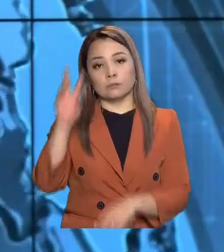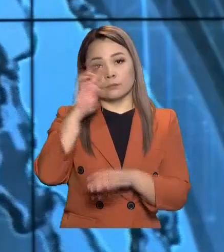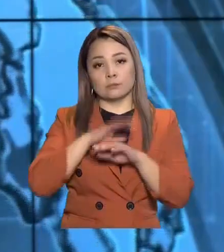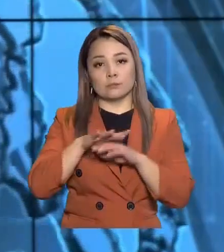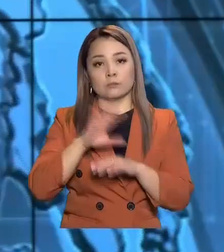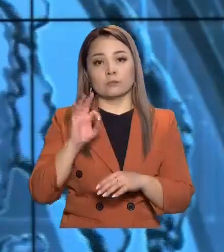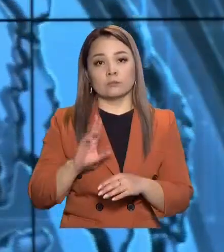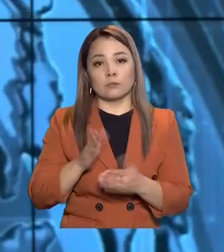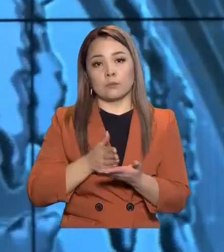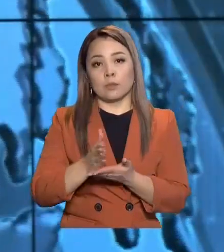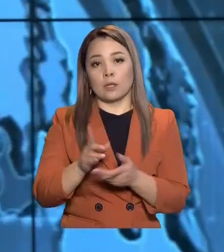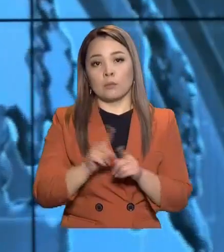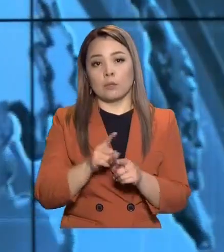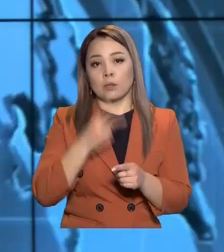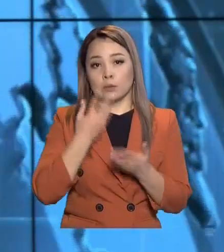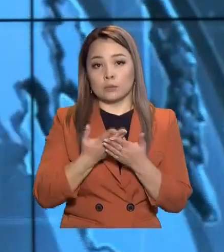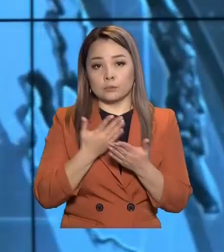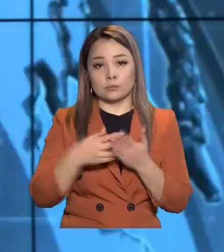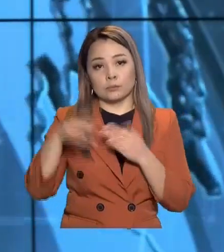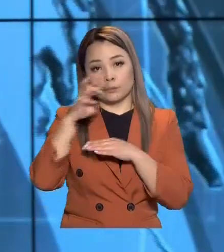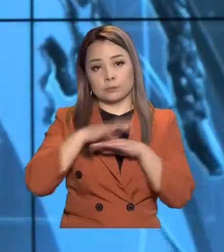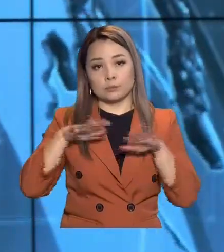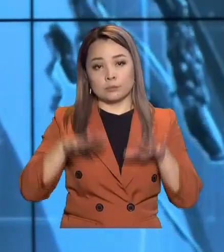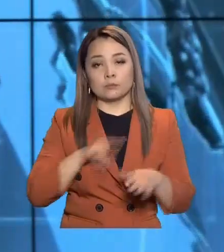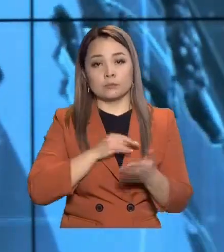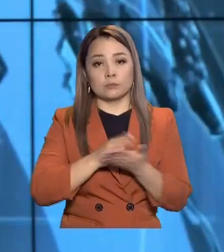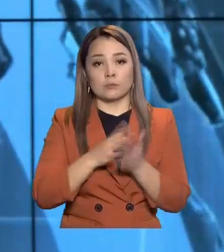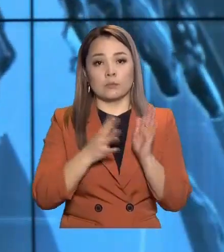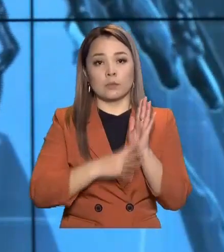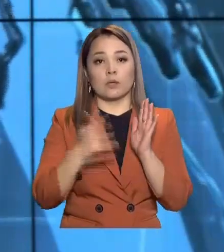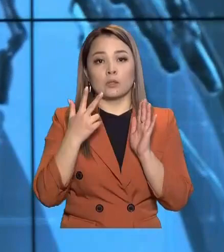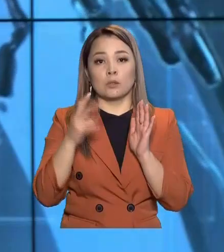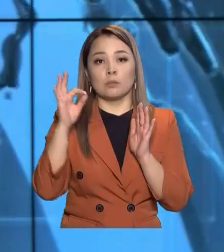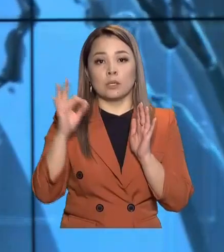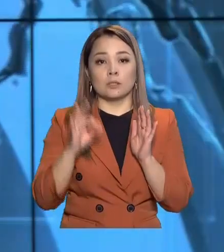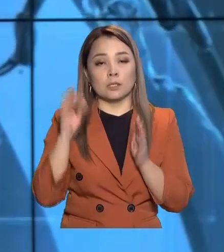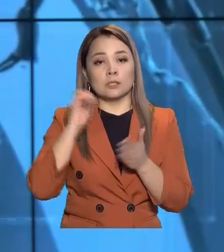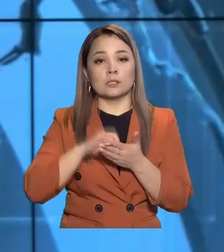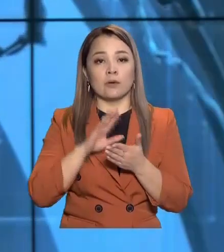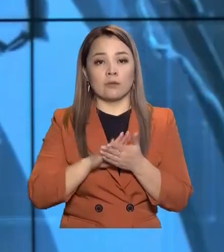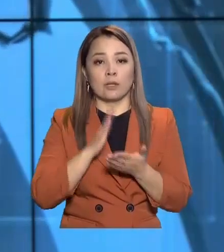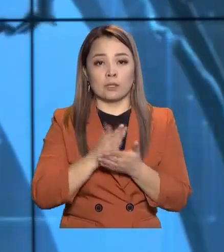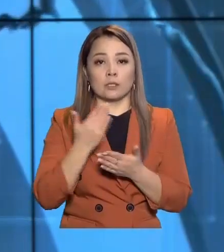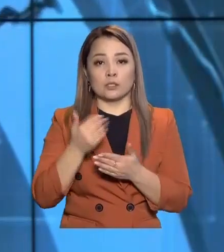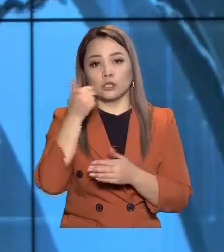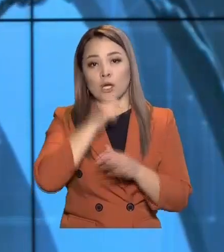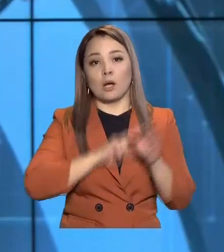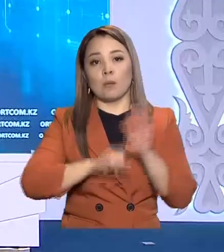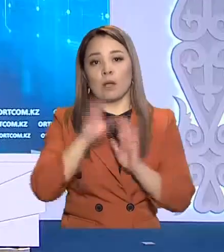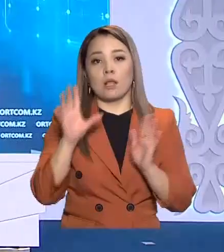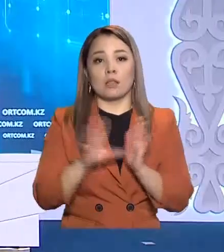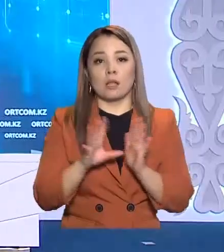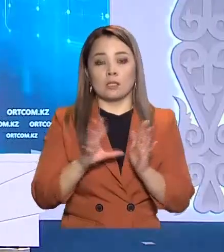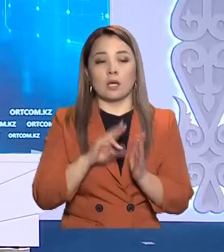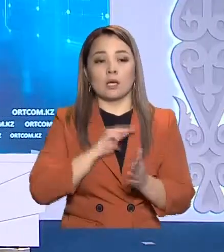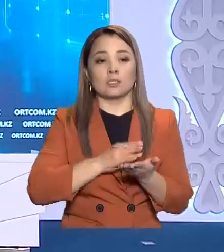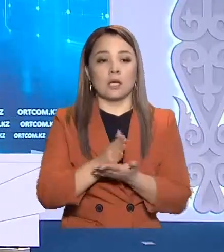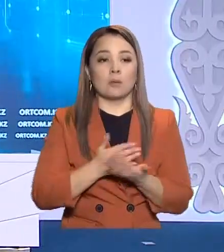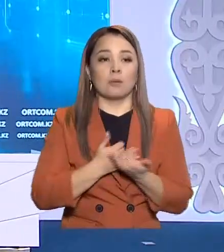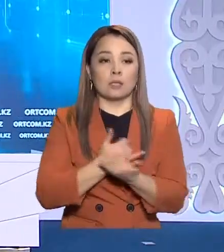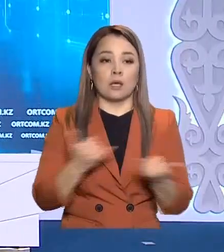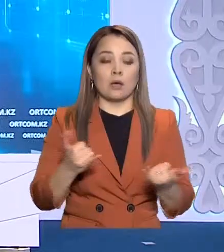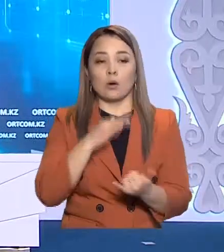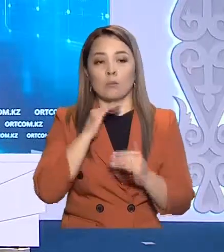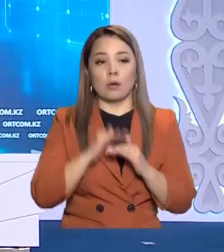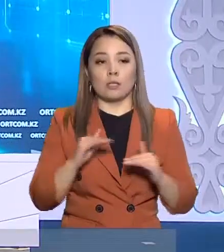Елімізде әлеуметтік бағытта көрсетілетін мемлекеттік қызметтердің 93% цифрланған. Жыл басында электронды қызметке көп